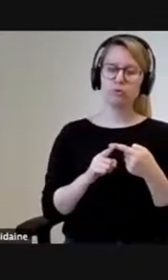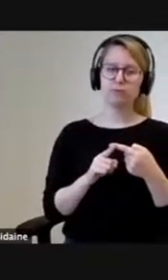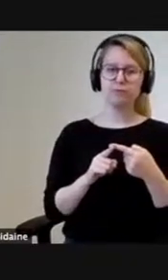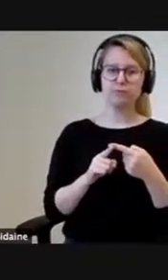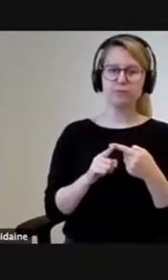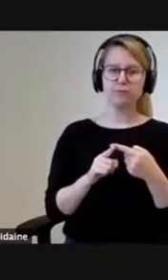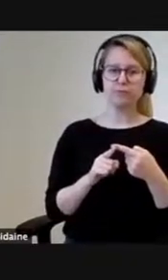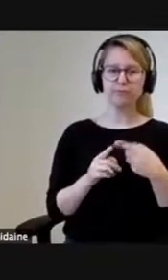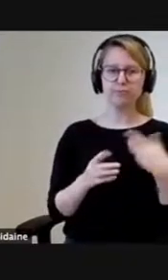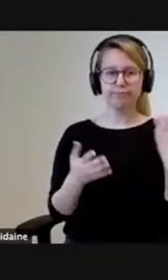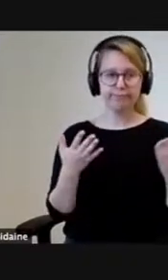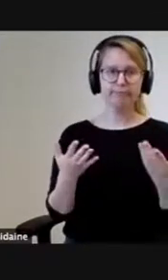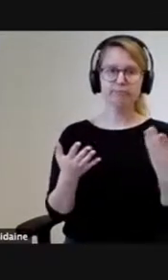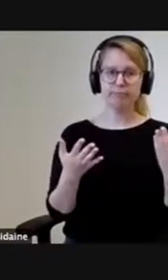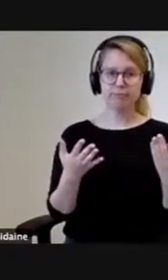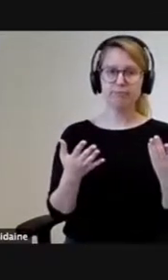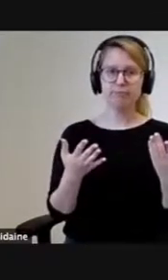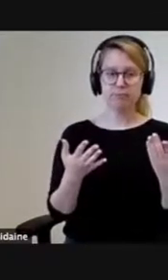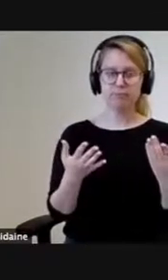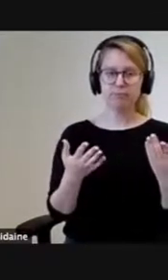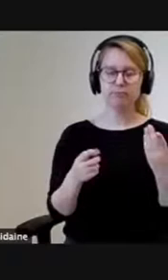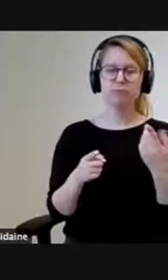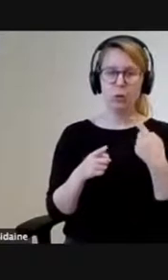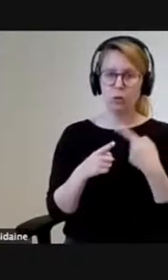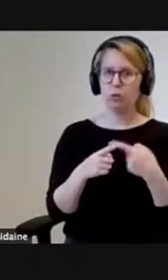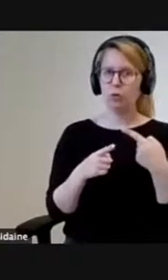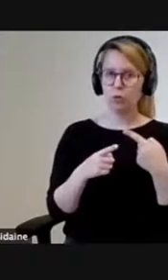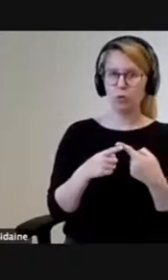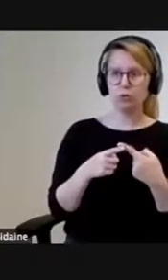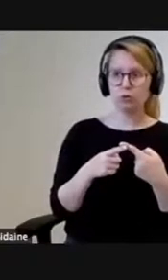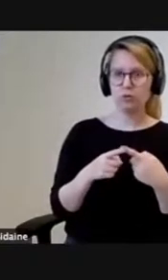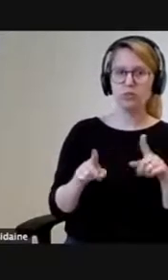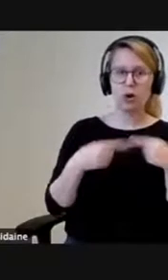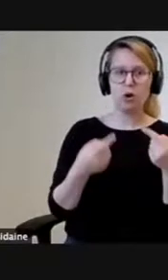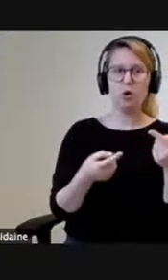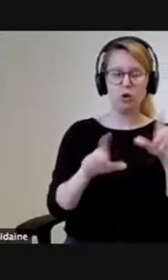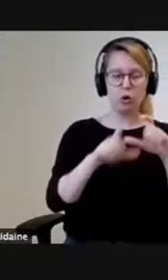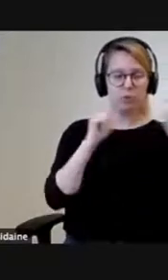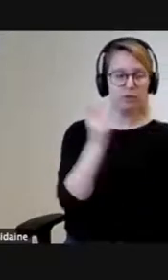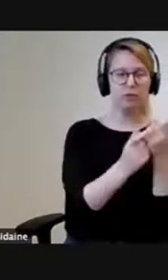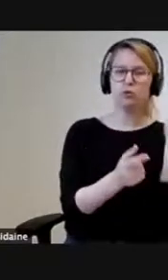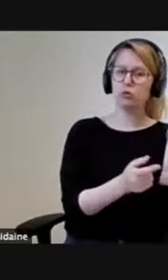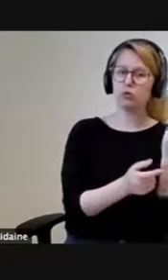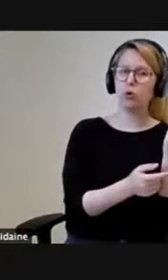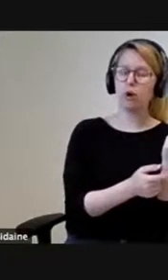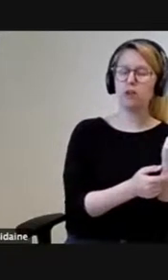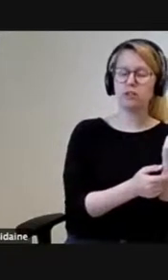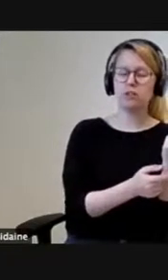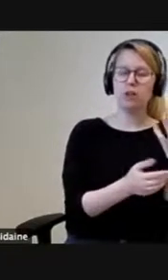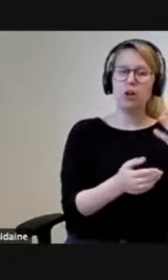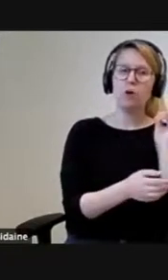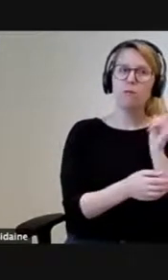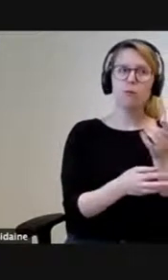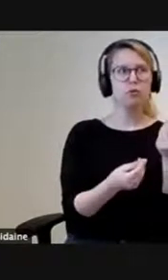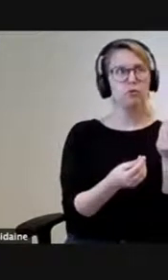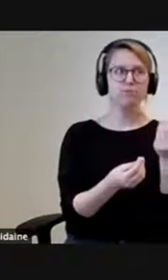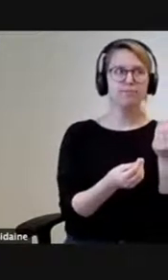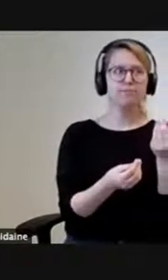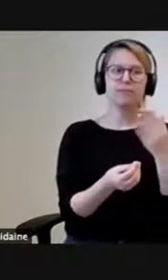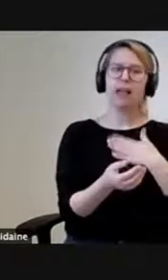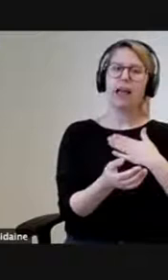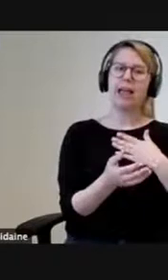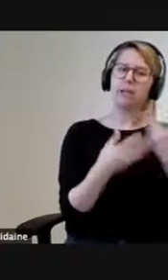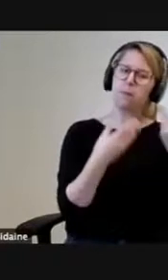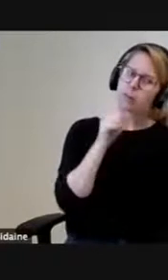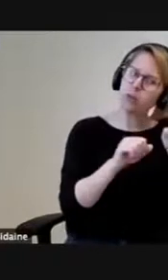des outils à l'intérieur même de la Commission pour montrer l'exemple. En matière d'accessibilité, l'initiative